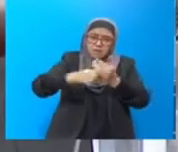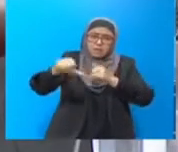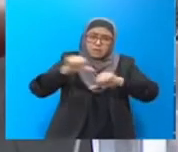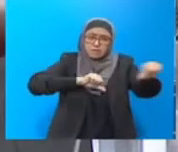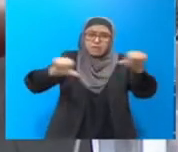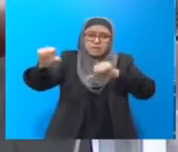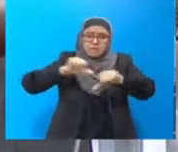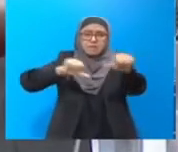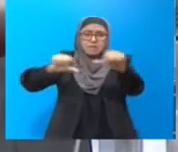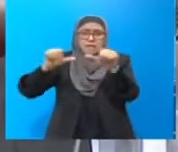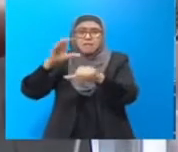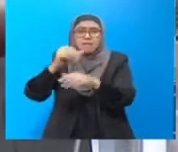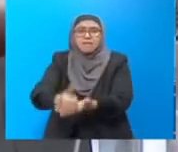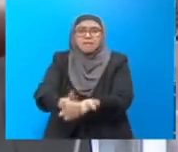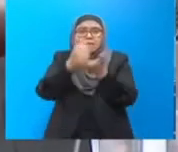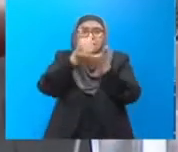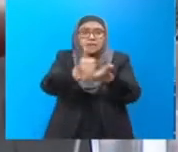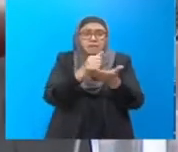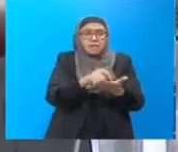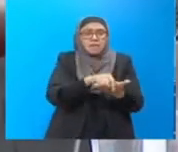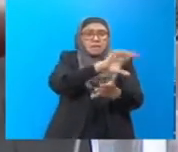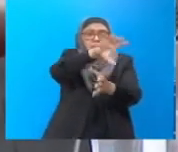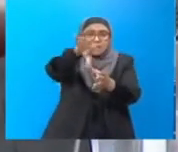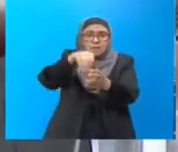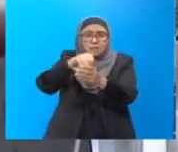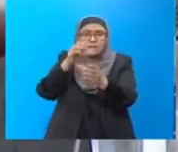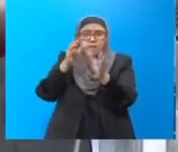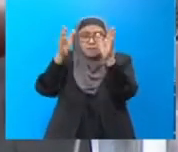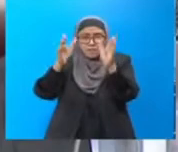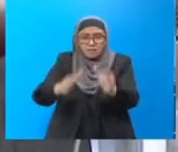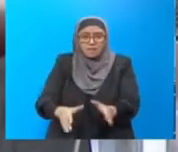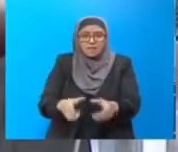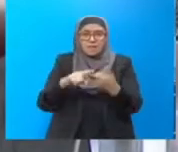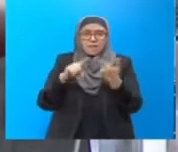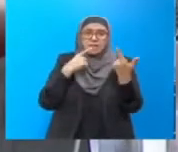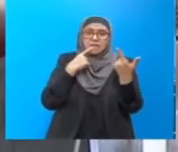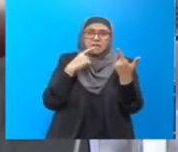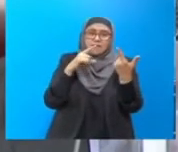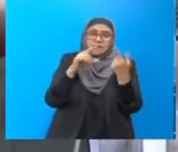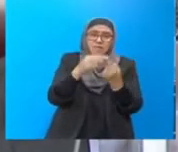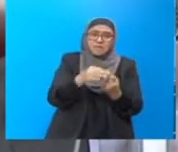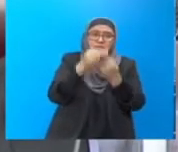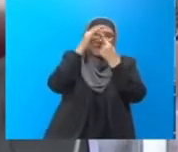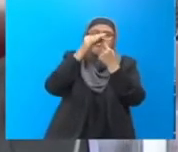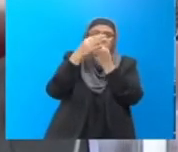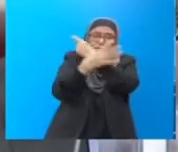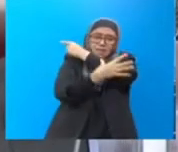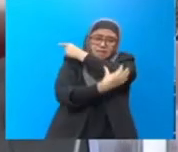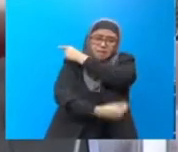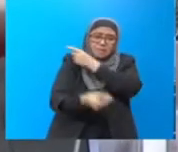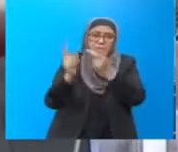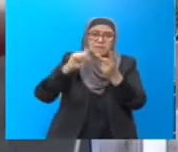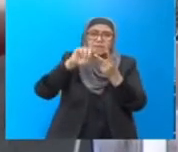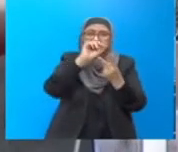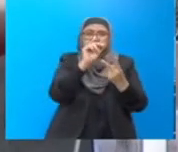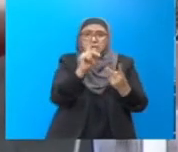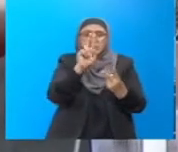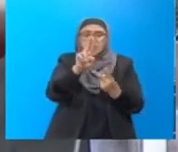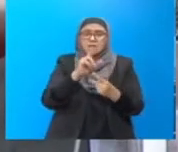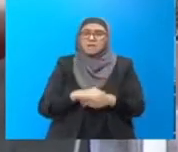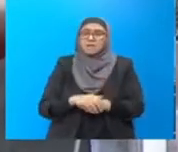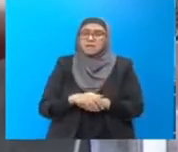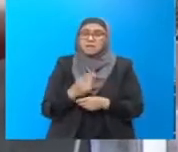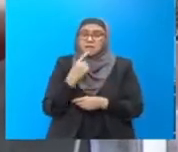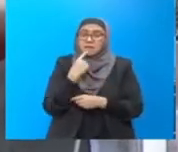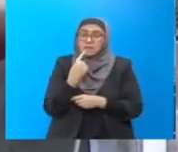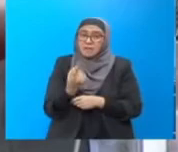membantu mereka-mereka yang terlibat terkesan cara langsung golongan miskin Oku dan sebagainya terima kasih pada kerajaan yang telah meningkatkan